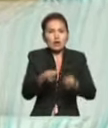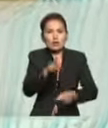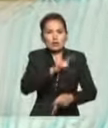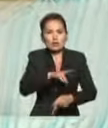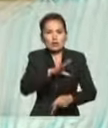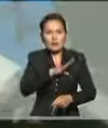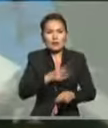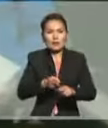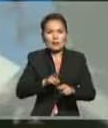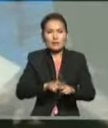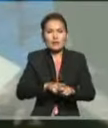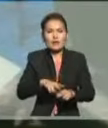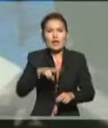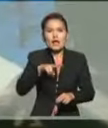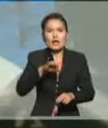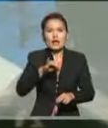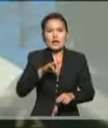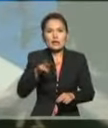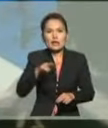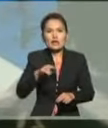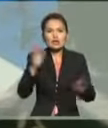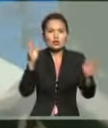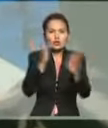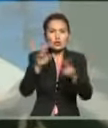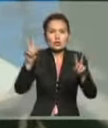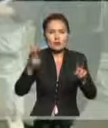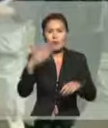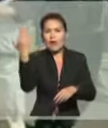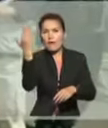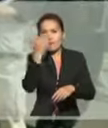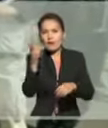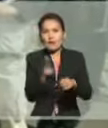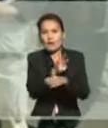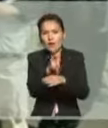Телеарнаның алтын қорына енген «Линия судьбы», «Современники» деректі фильмдері әріптес